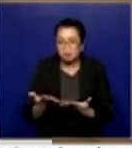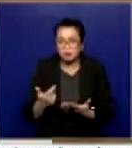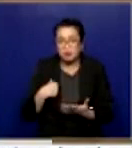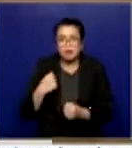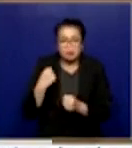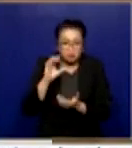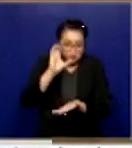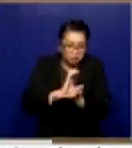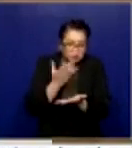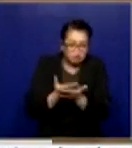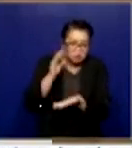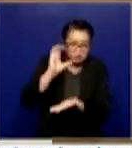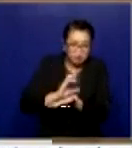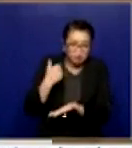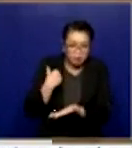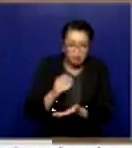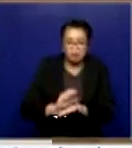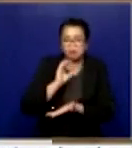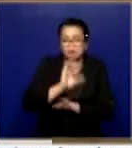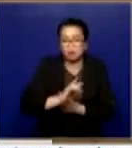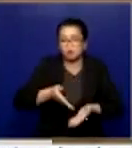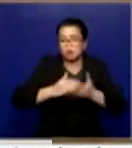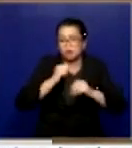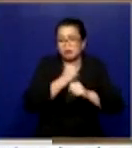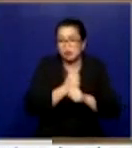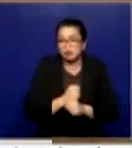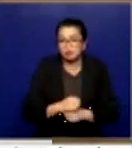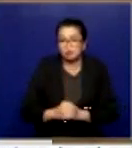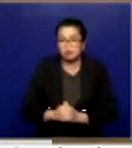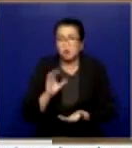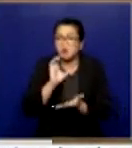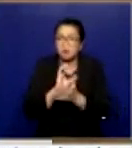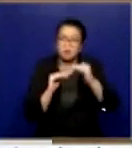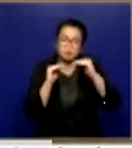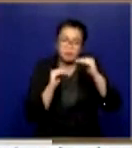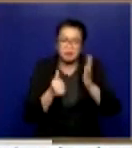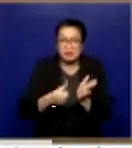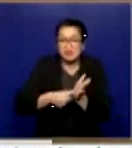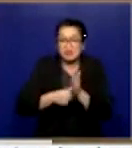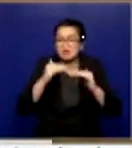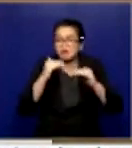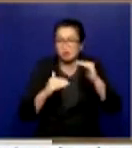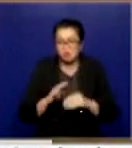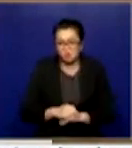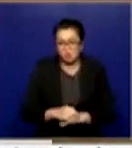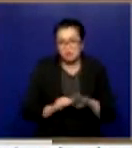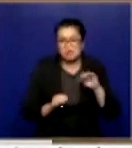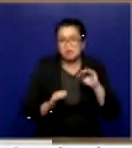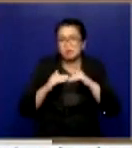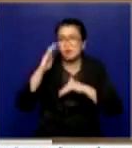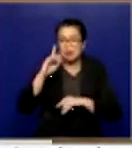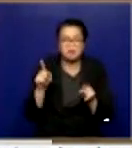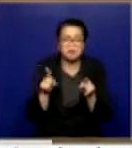แล้วก็ทำก่อนหน้านั้นก็ประมาณก็ไม่ขาดกันบ้านแล้วครับพี่ถ้าได้ก็ไม่ได้หากันมาก 40กว่าเหมือนเดิม